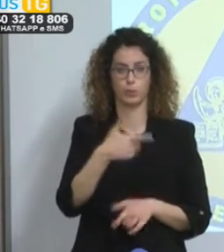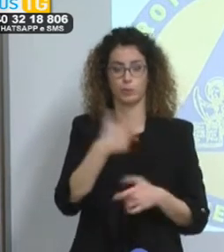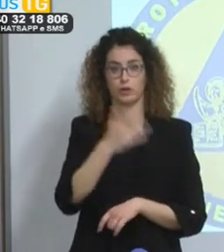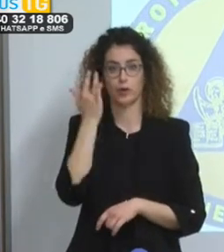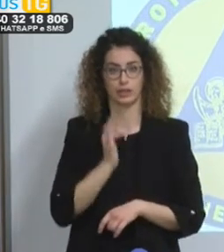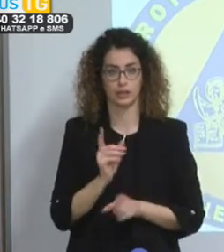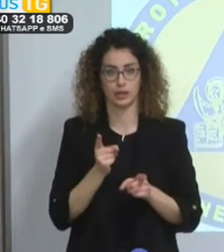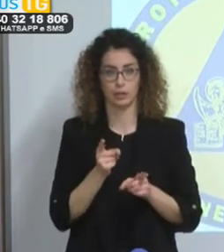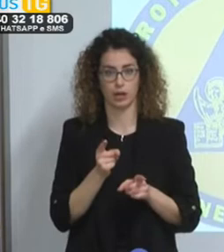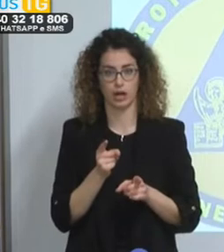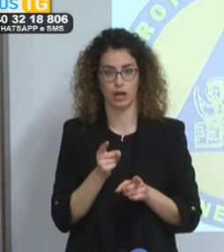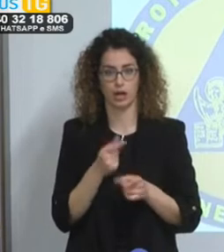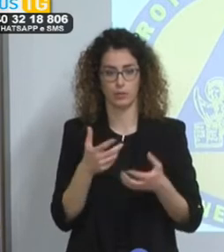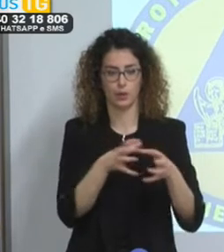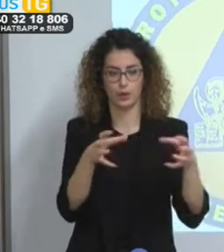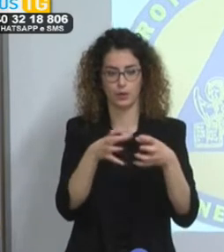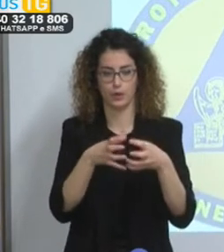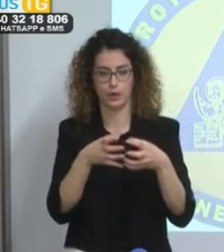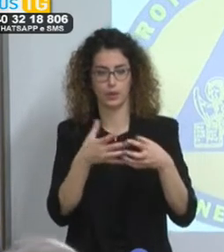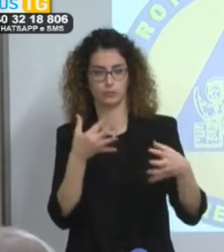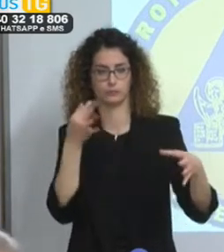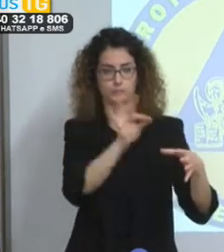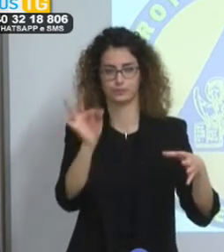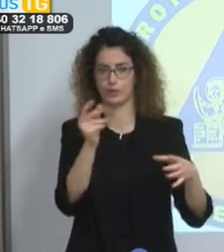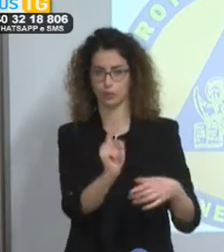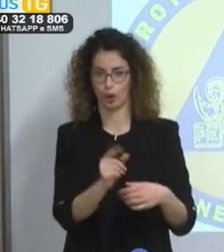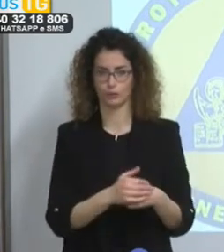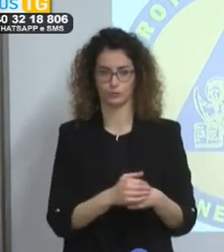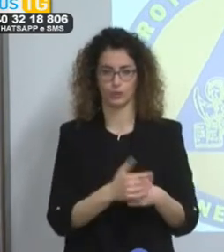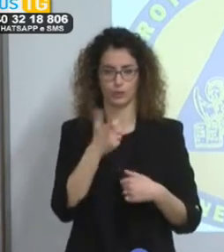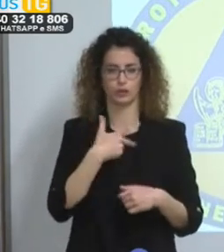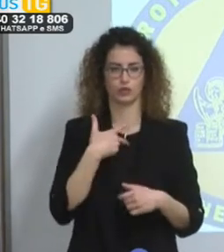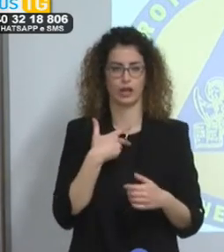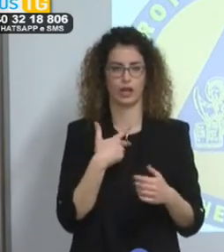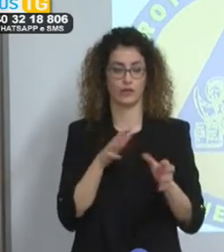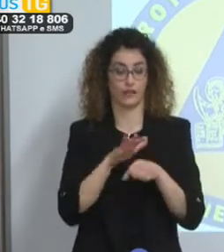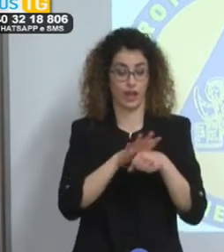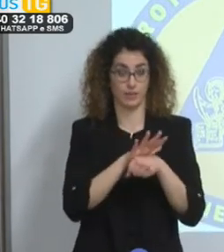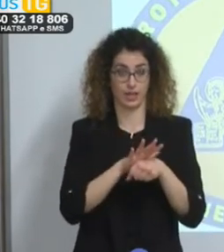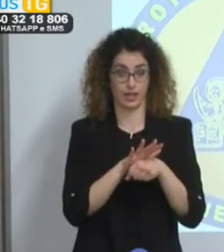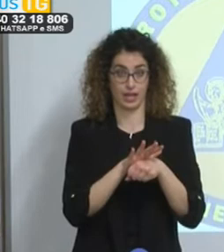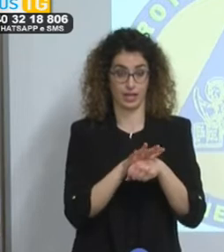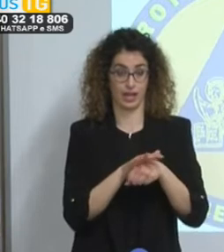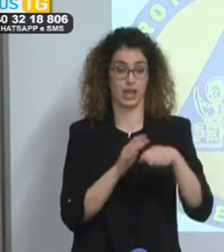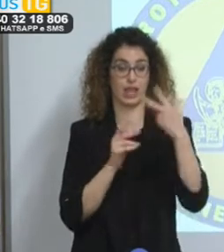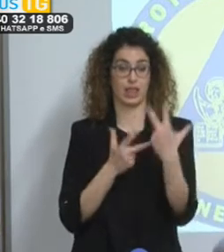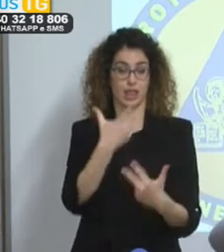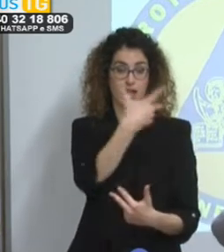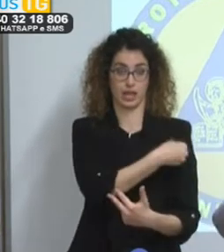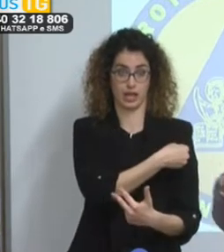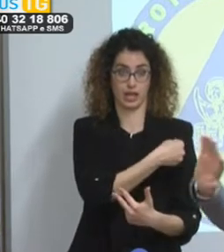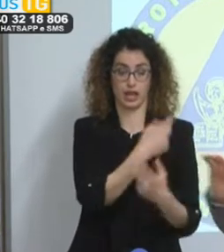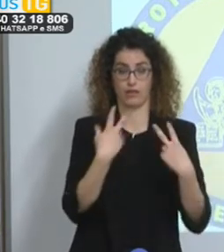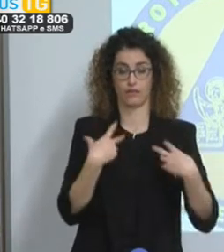più a colpire i target giusti. Perché se io faccio 3 iniezioni in quella famiglia di 3 conviventi, lasciate